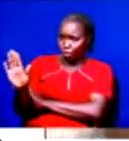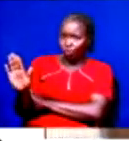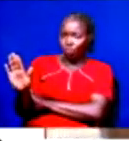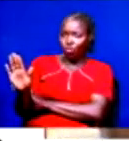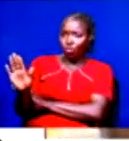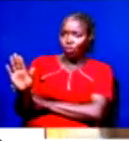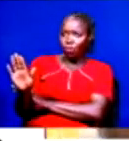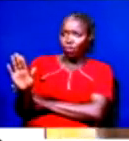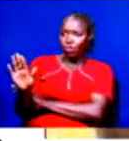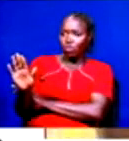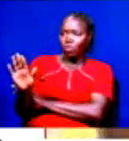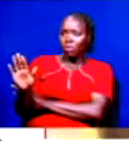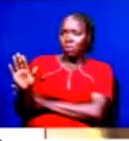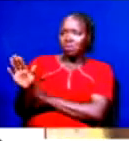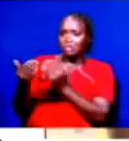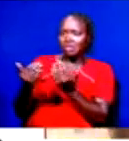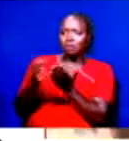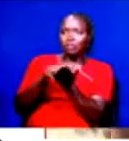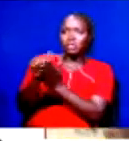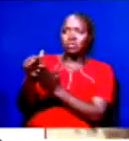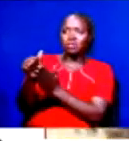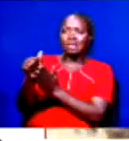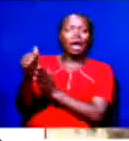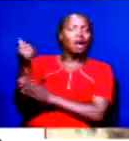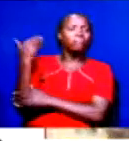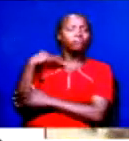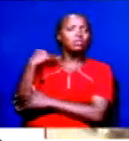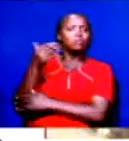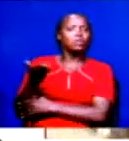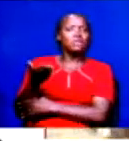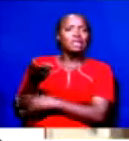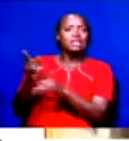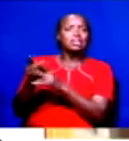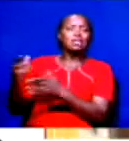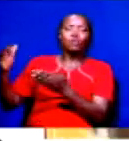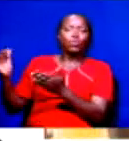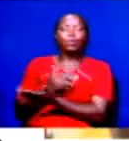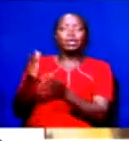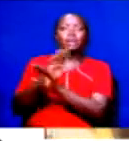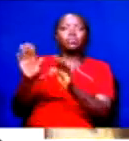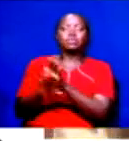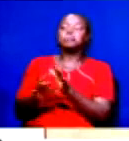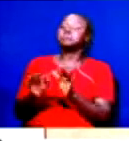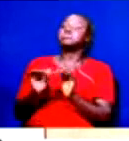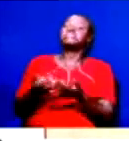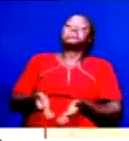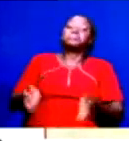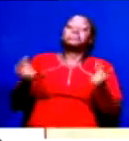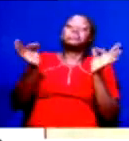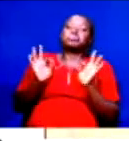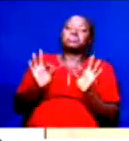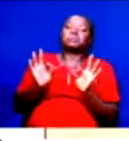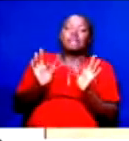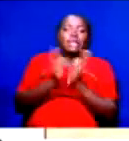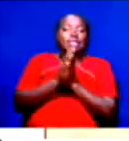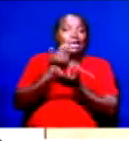your properties were destroyed na bandits, na pia wamechukua mali yote, so tumebaki kama hatuna chochote. Katika hatua